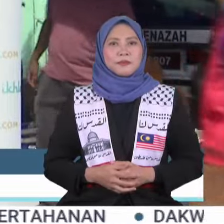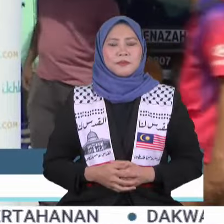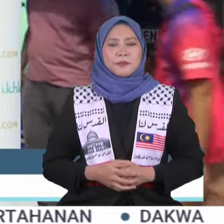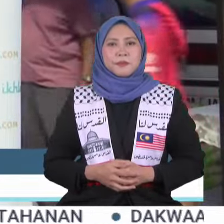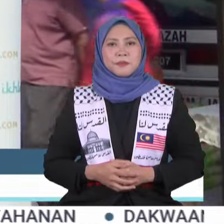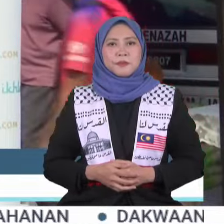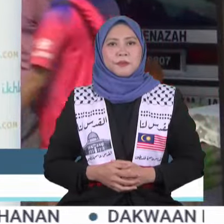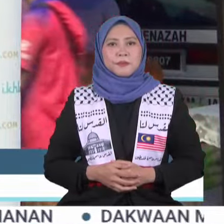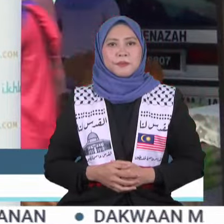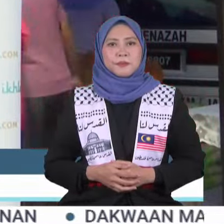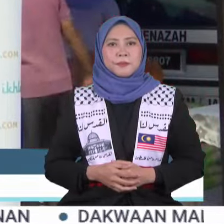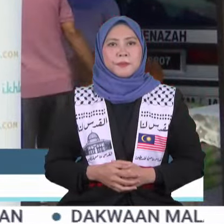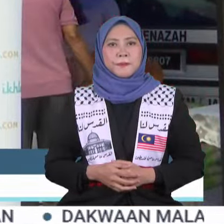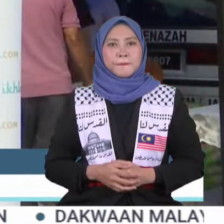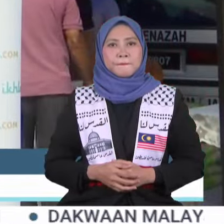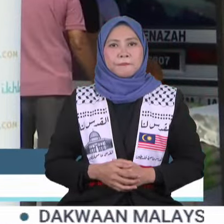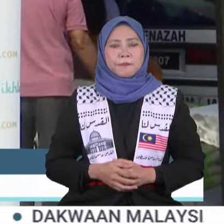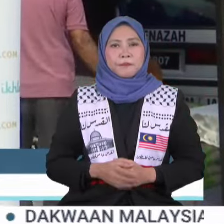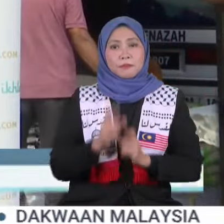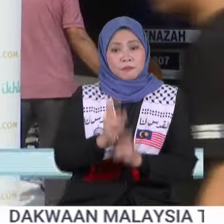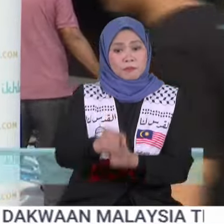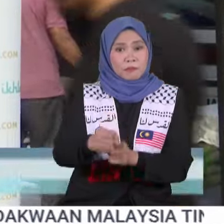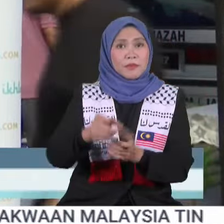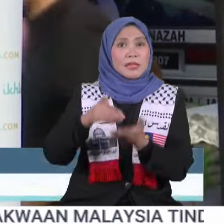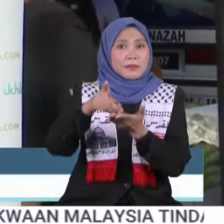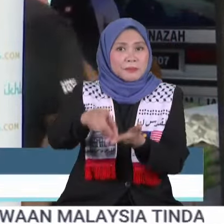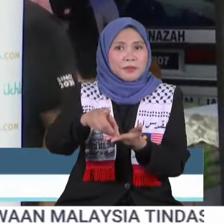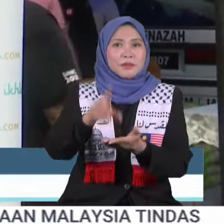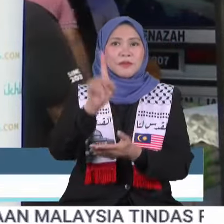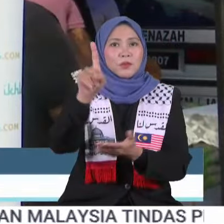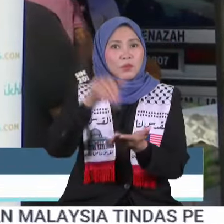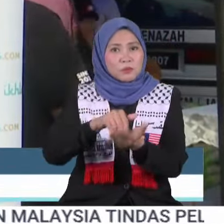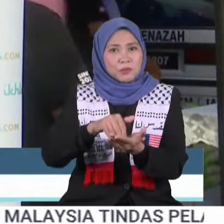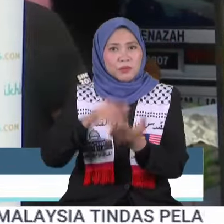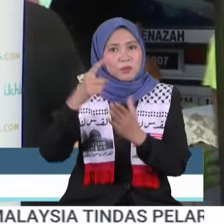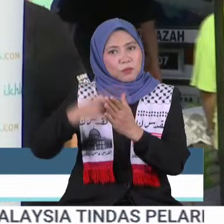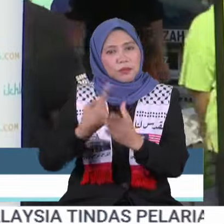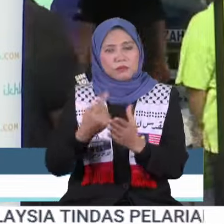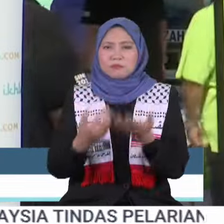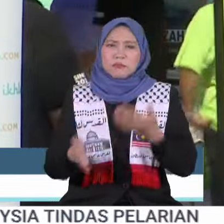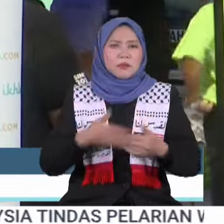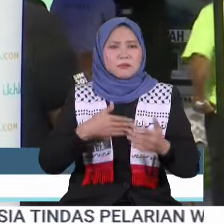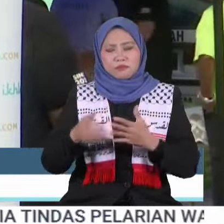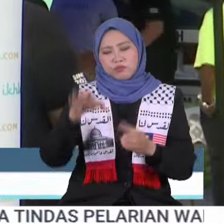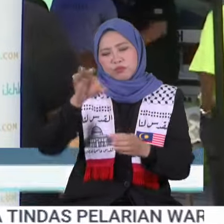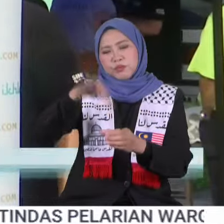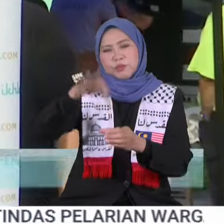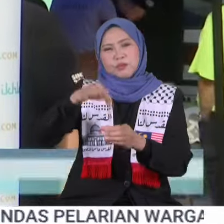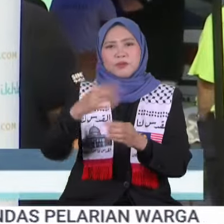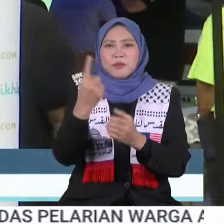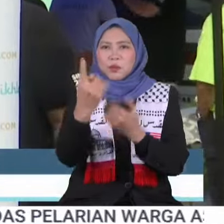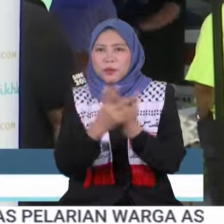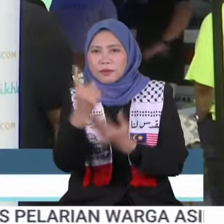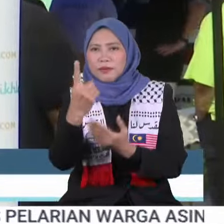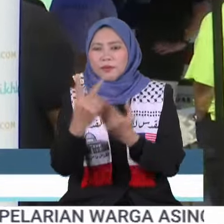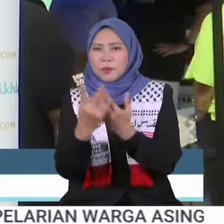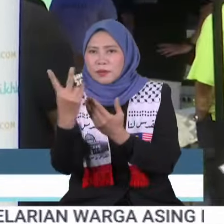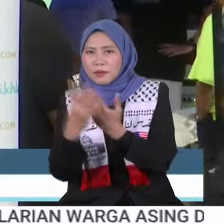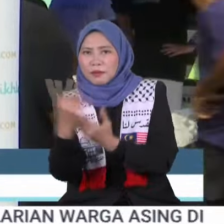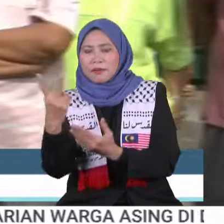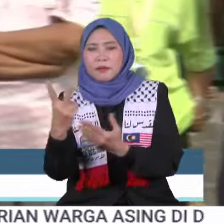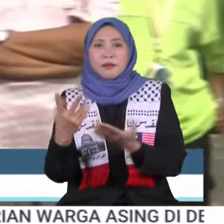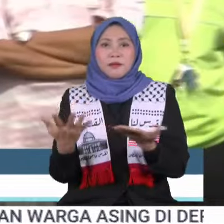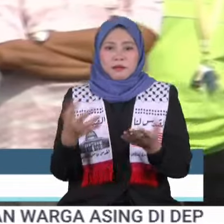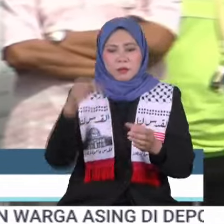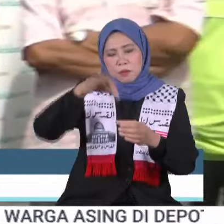memerlukan jadi sedekah 1iblan ini tak kisah siapa-siapa nak donate R1 ke R5 ke r10 ke duit itu